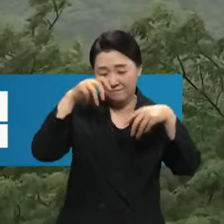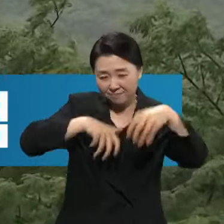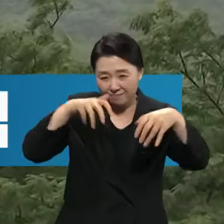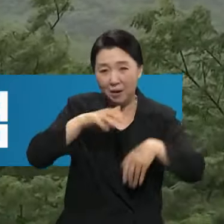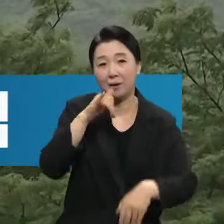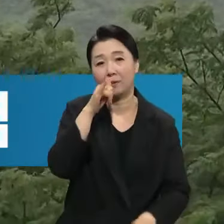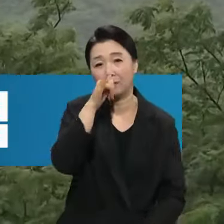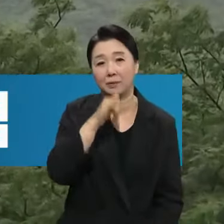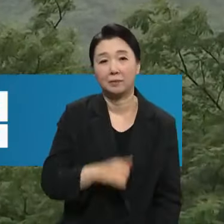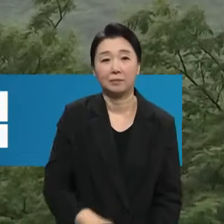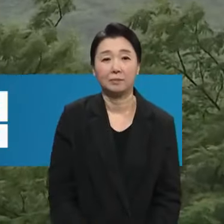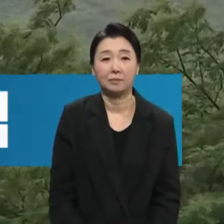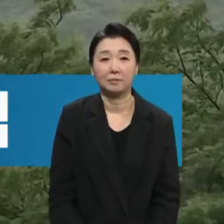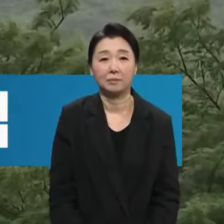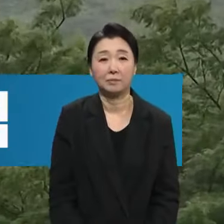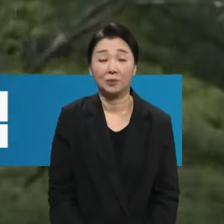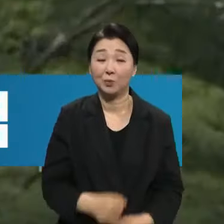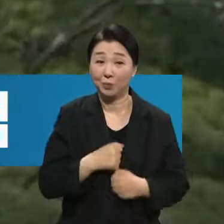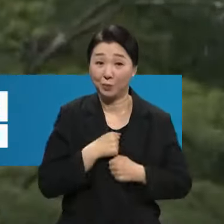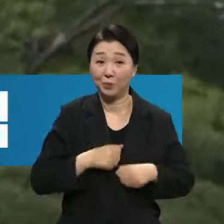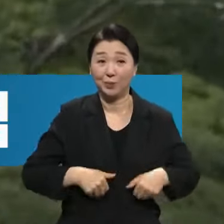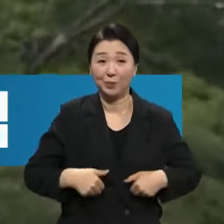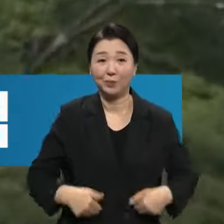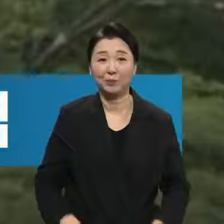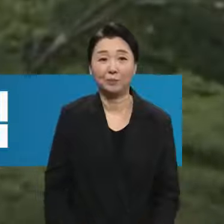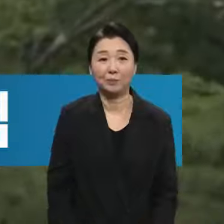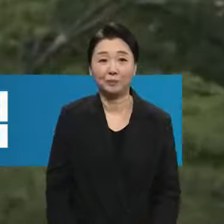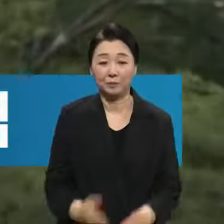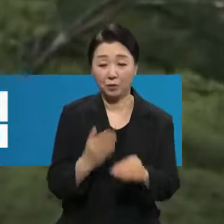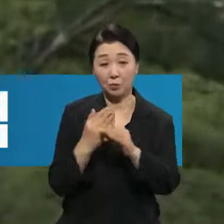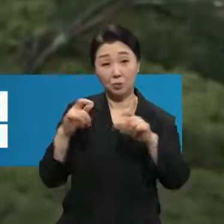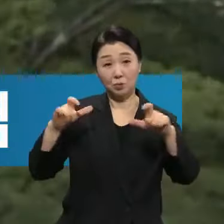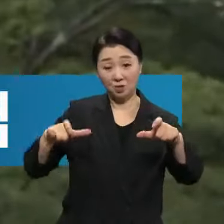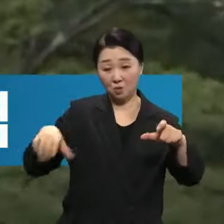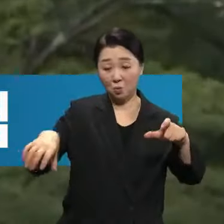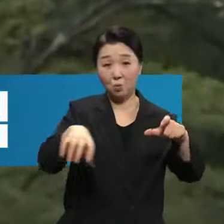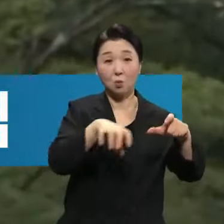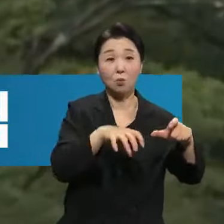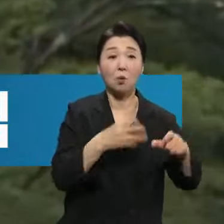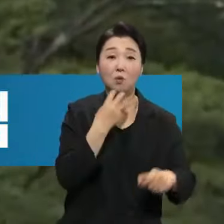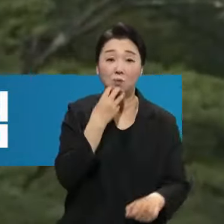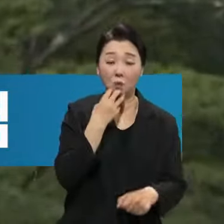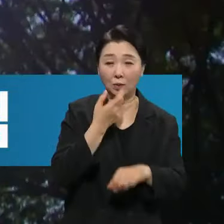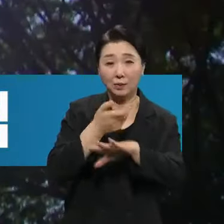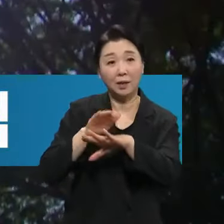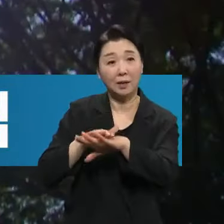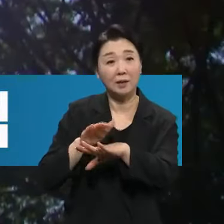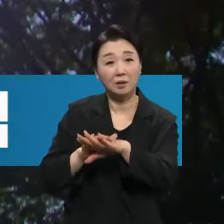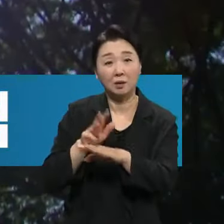강한 비가 쏟아지는 곳도 있어서 주의하셔야겠습니다. 반면 중부 지역은 서울과 대전이